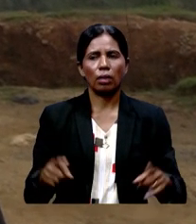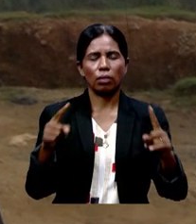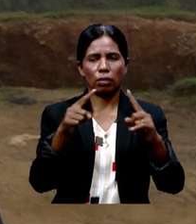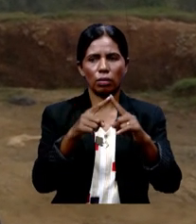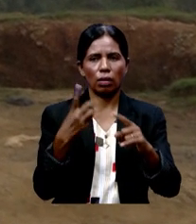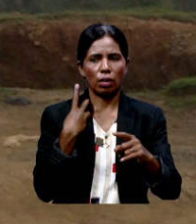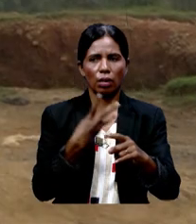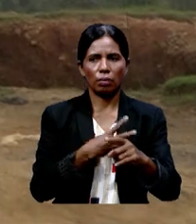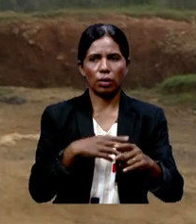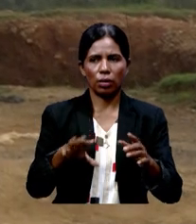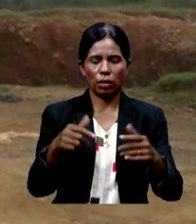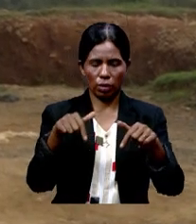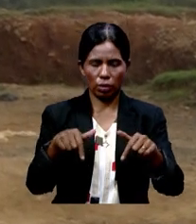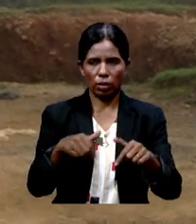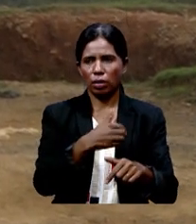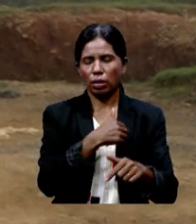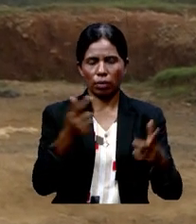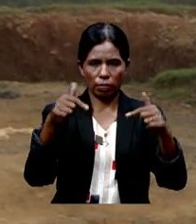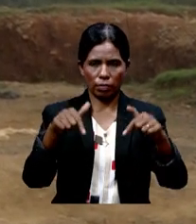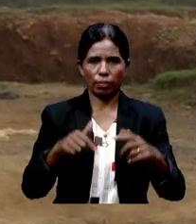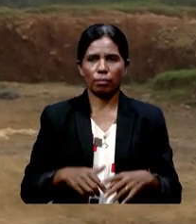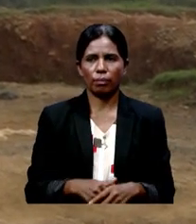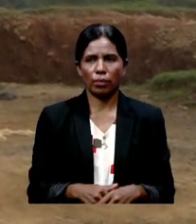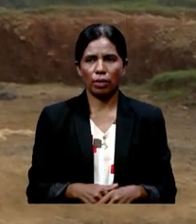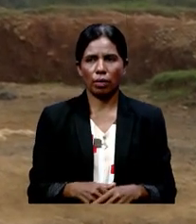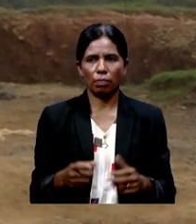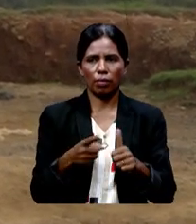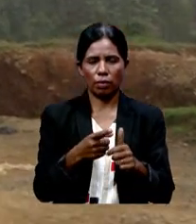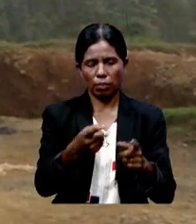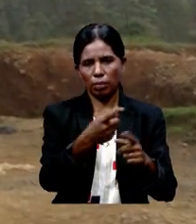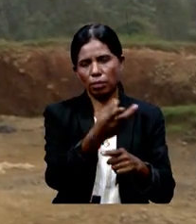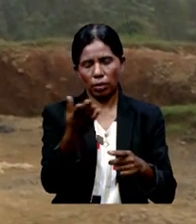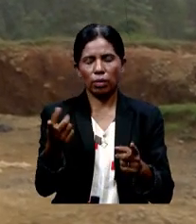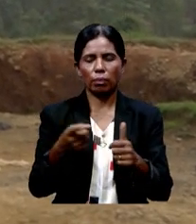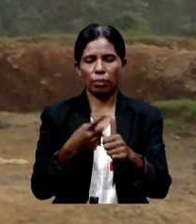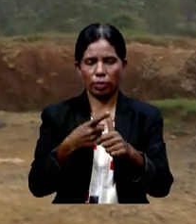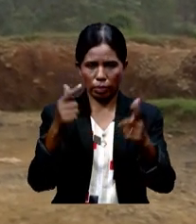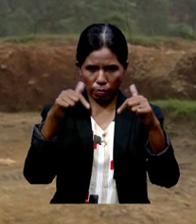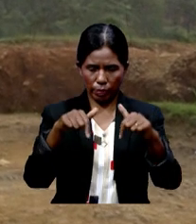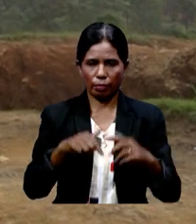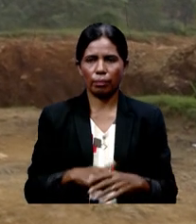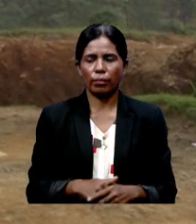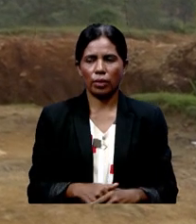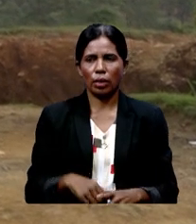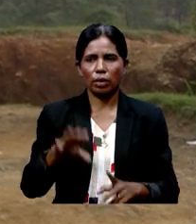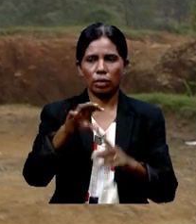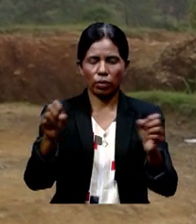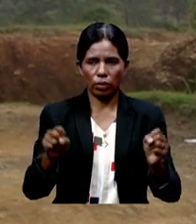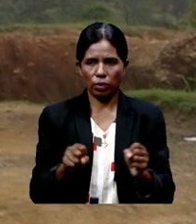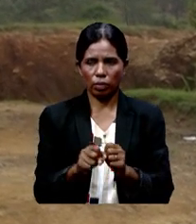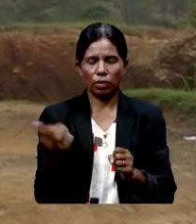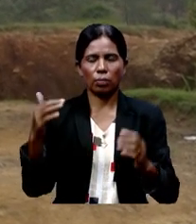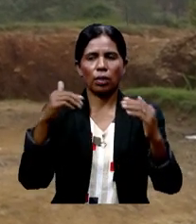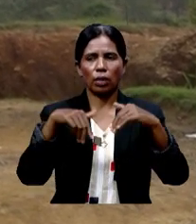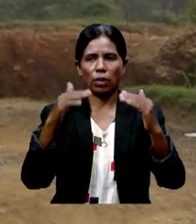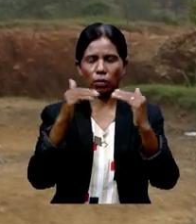ame sira elite pone to agora ida sidak mai primera vez man sira pone mai agora anja sipchuku pone rak sira poteri ngotra